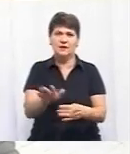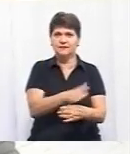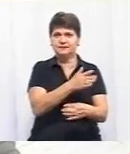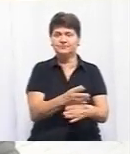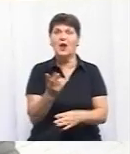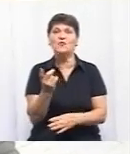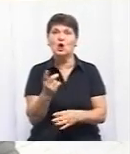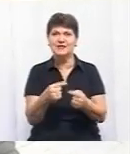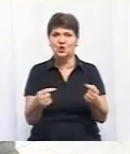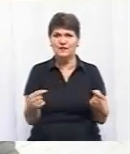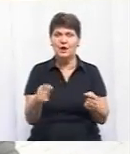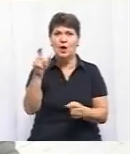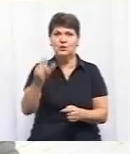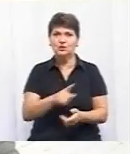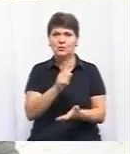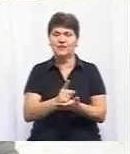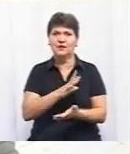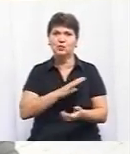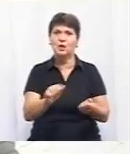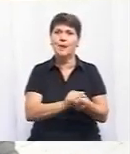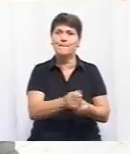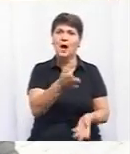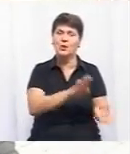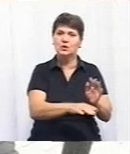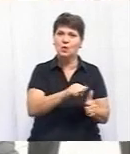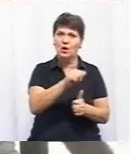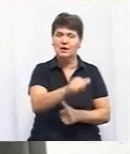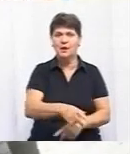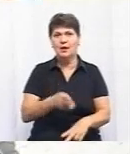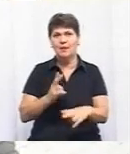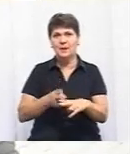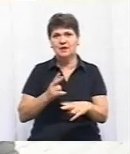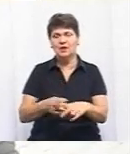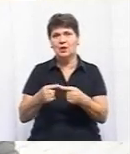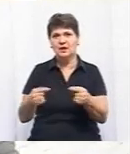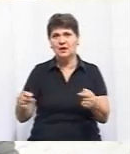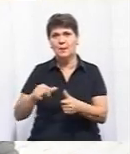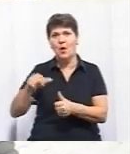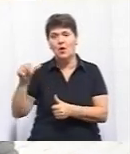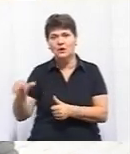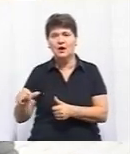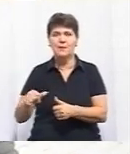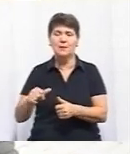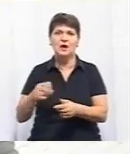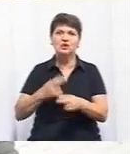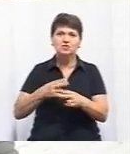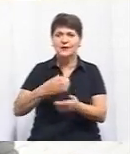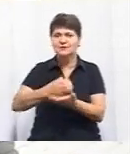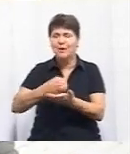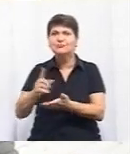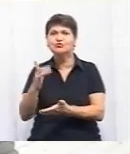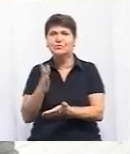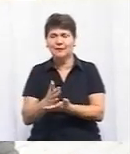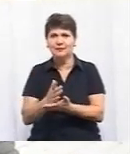вторсировину. Тобто людина має спакувати макулатуру окремо, металічну речі окремо, наприклад, там жесть, баночки, все, що вдома